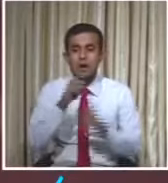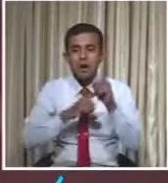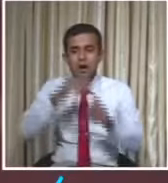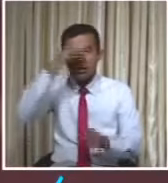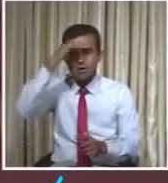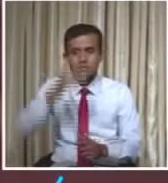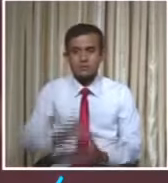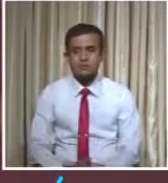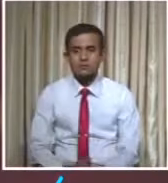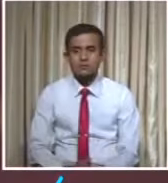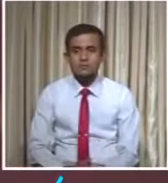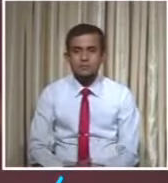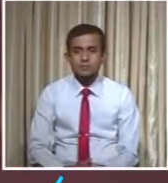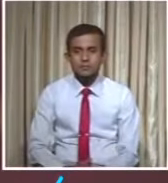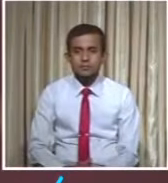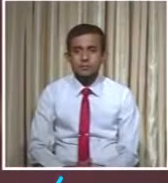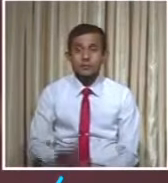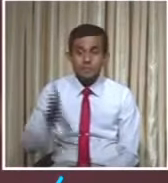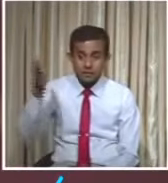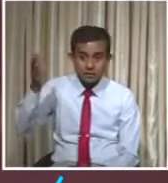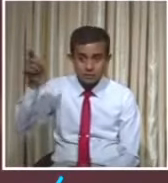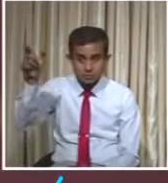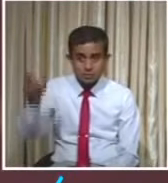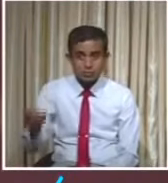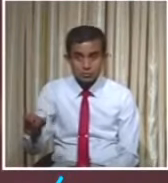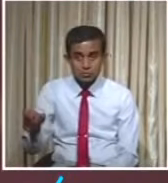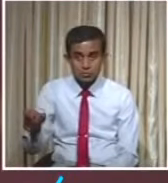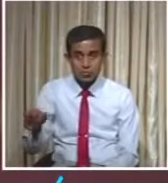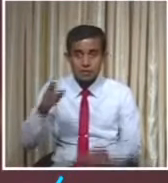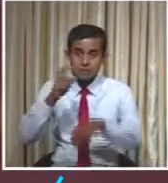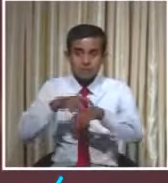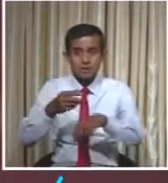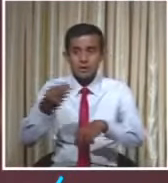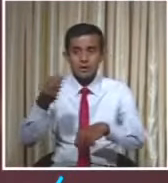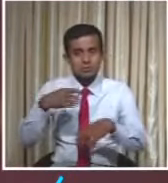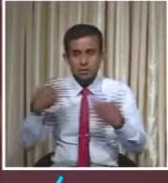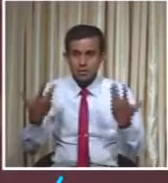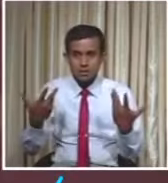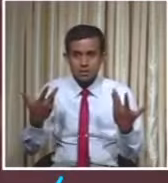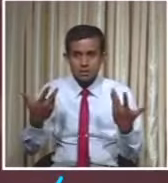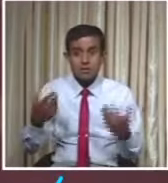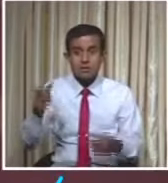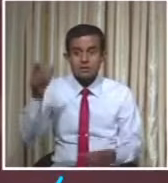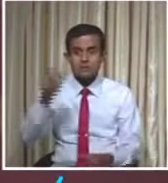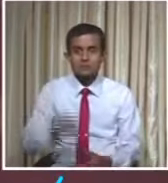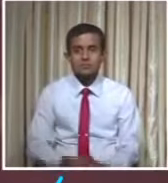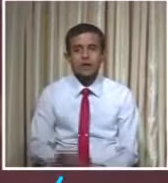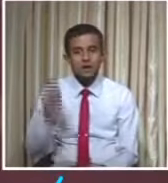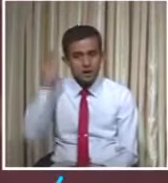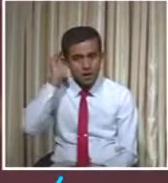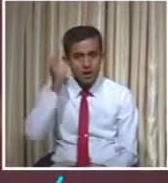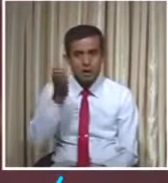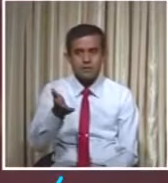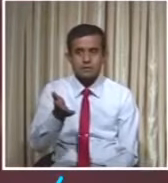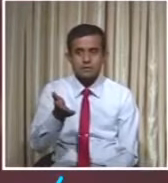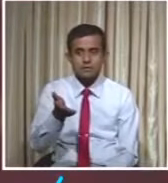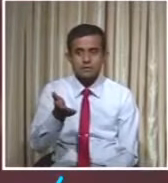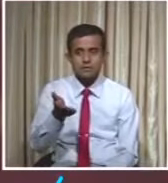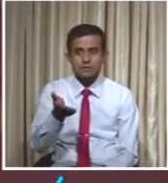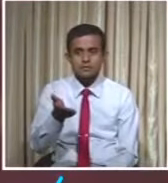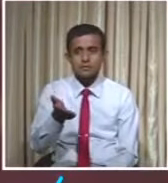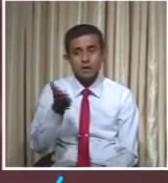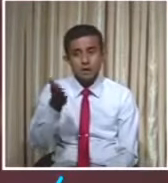කතානායකතුමනි. එතුමාට එතුමාට වෙලාව හම්බුනේ නැත්තම් එතුමා අහගන්නකො